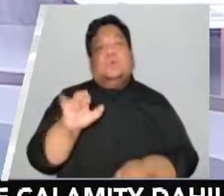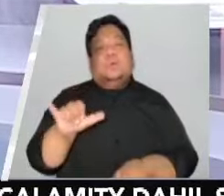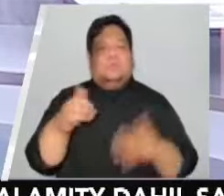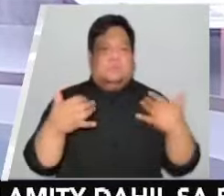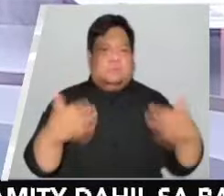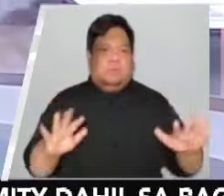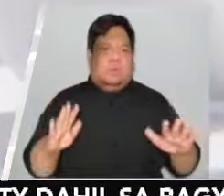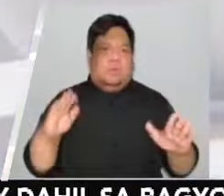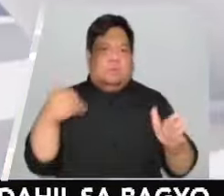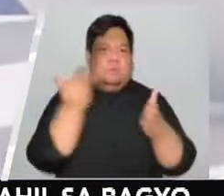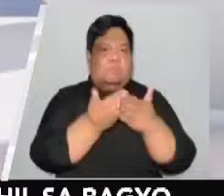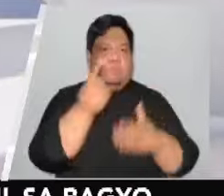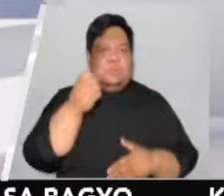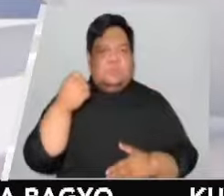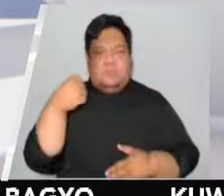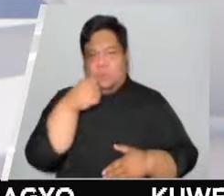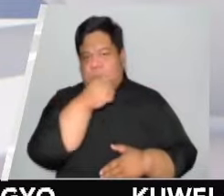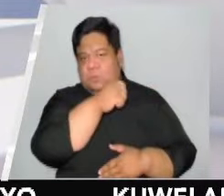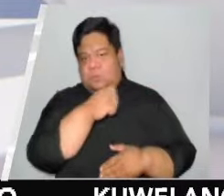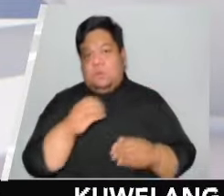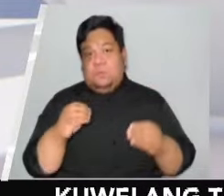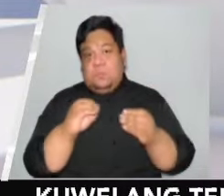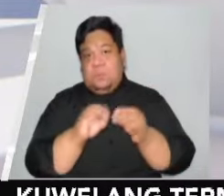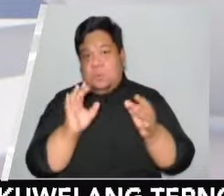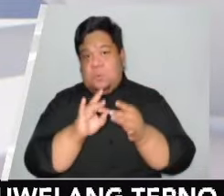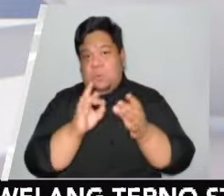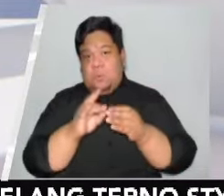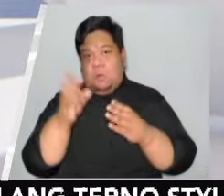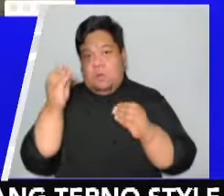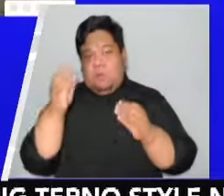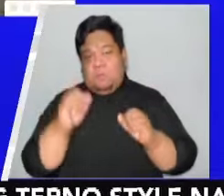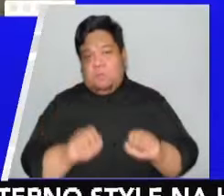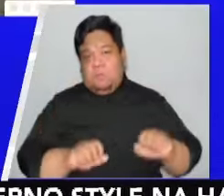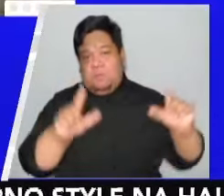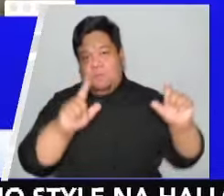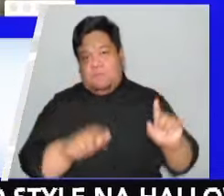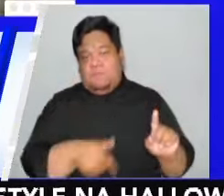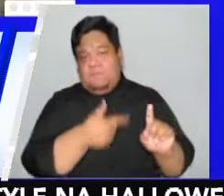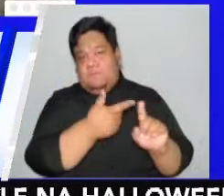ng kasama nating si Susan Enriquez. Susan?